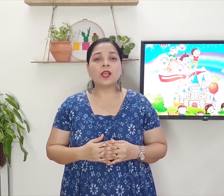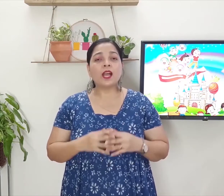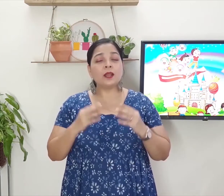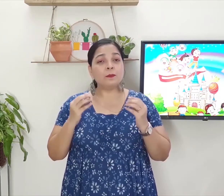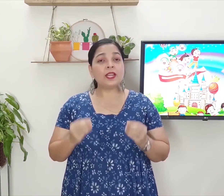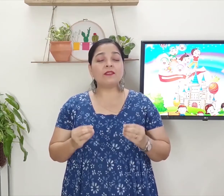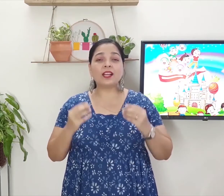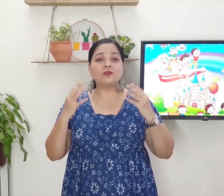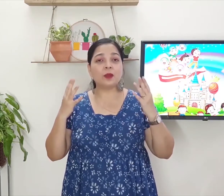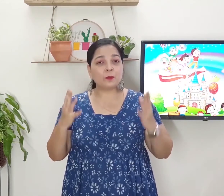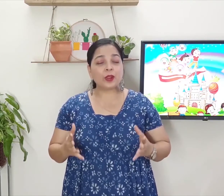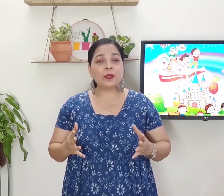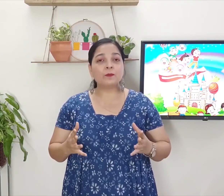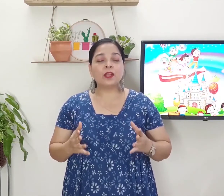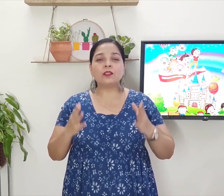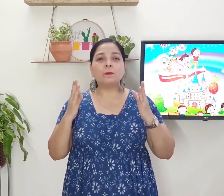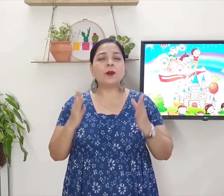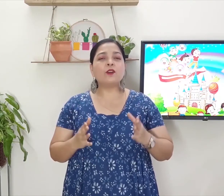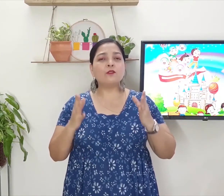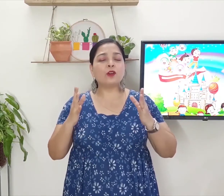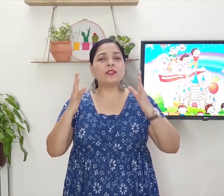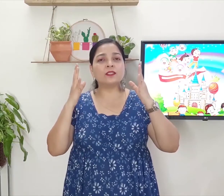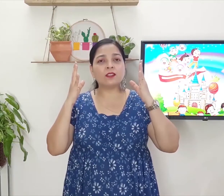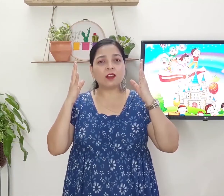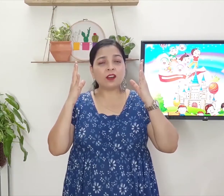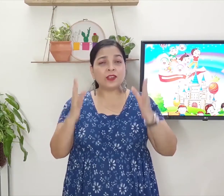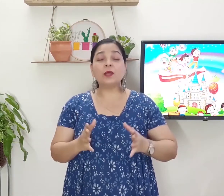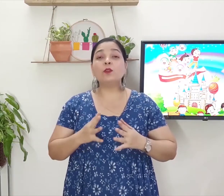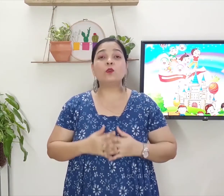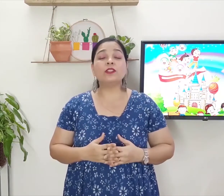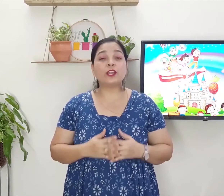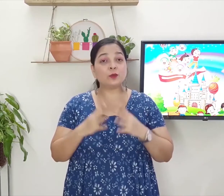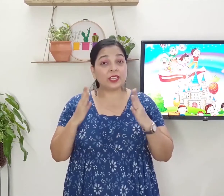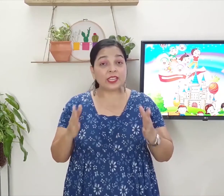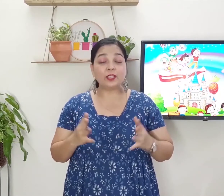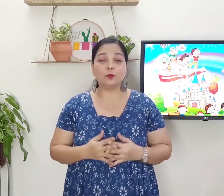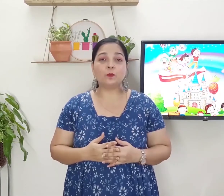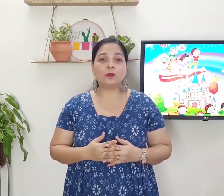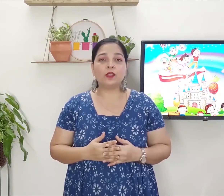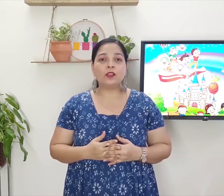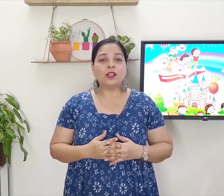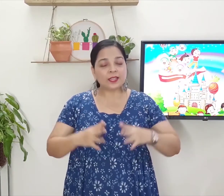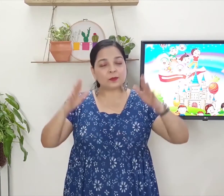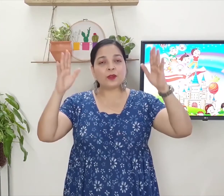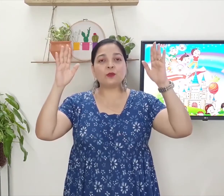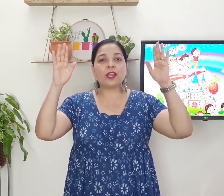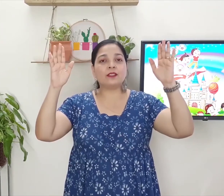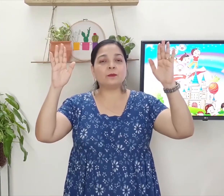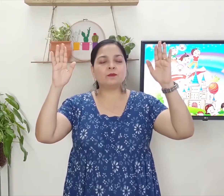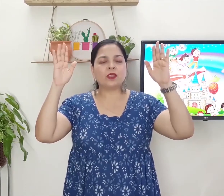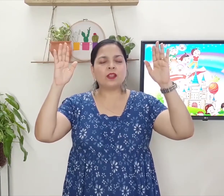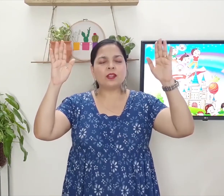வைத்து தேவனின் குணமாக்கும் வல்லமை நீங்கள் இருக்கும் இடத்தில் இருக்கிறது என்று நம்புங்கள் நாம் சேந்து